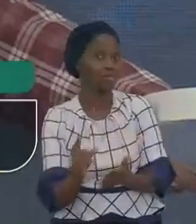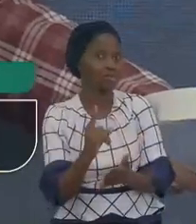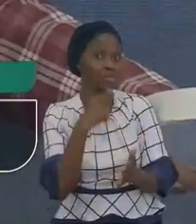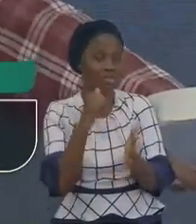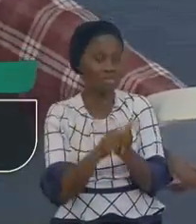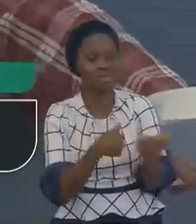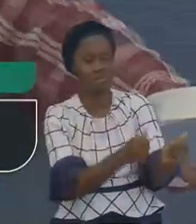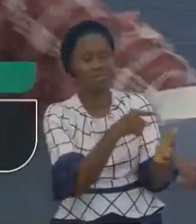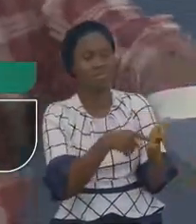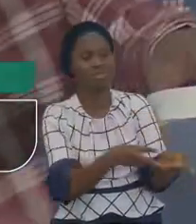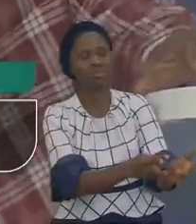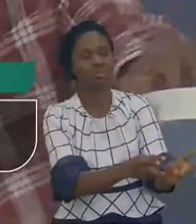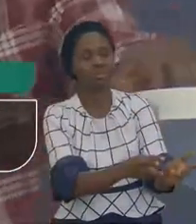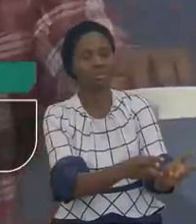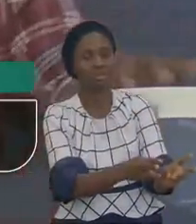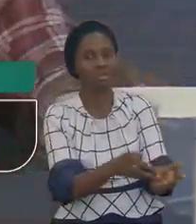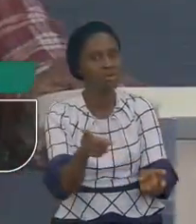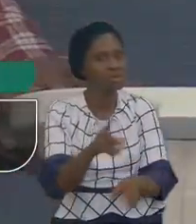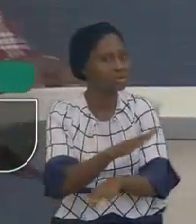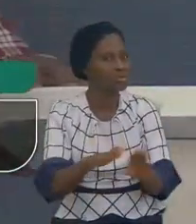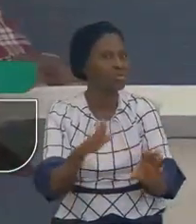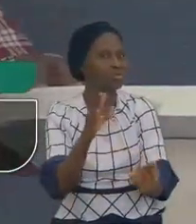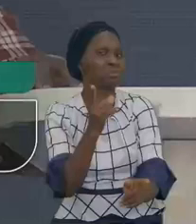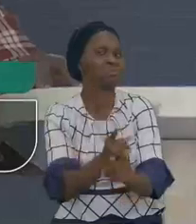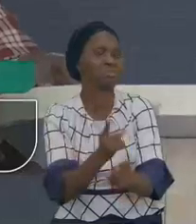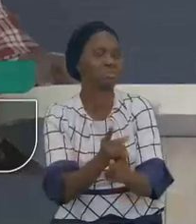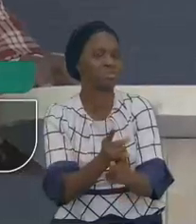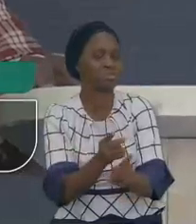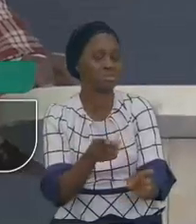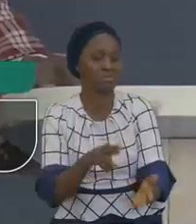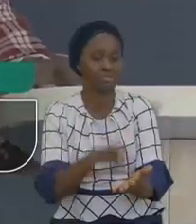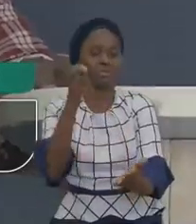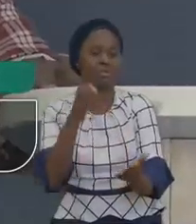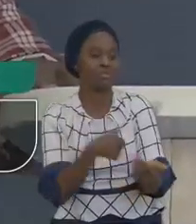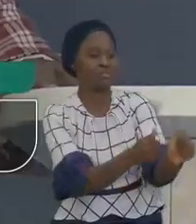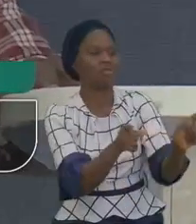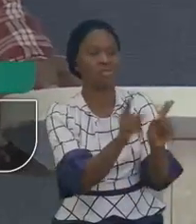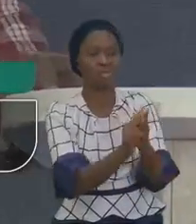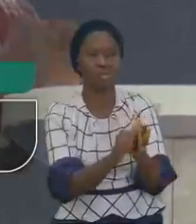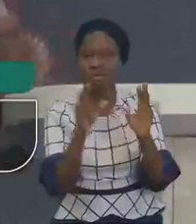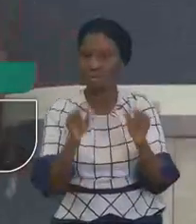sautes pas pour suivre n'importe quelle voie, tu dois vérifier. Est-ce que ça, c'est la voie de Dieu?